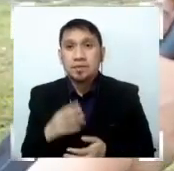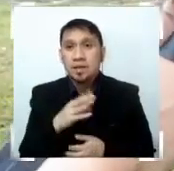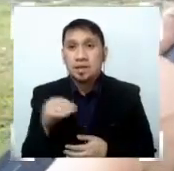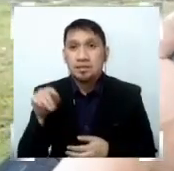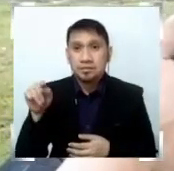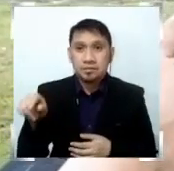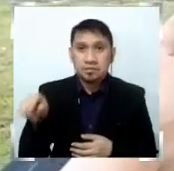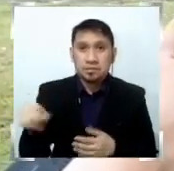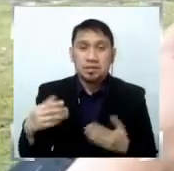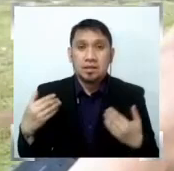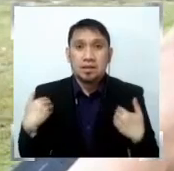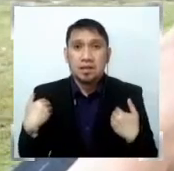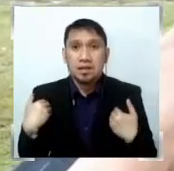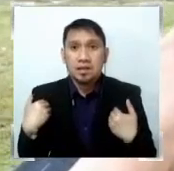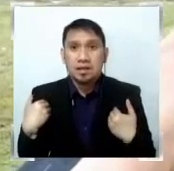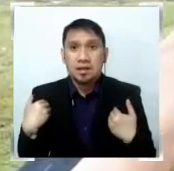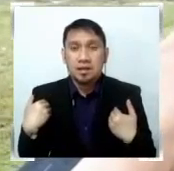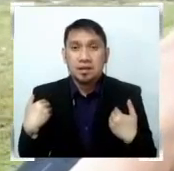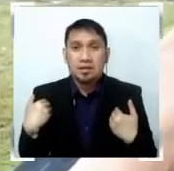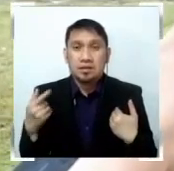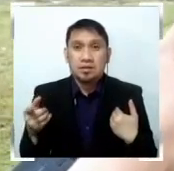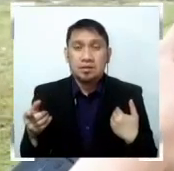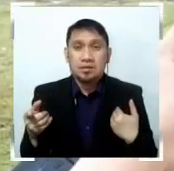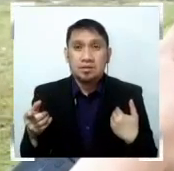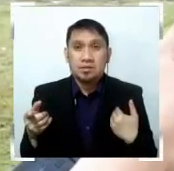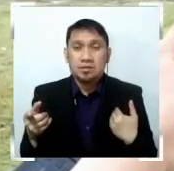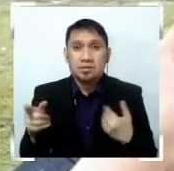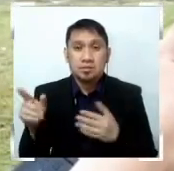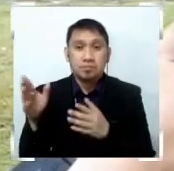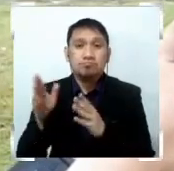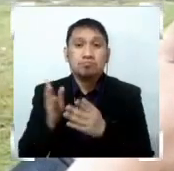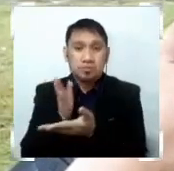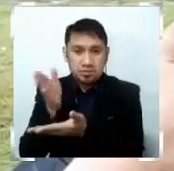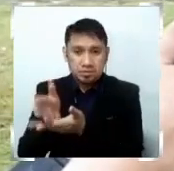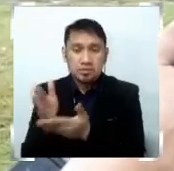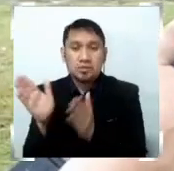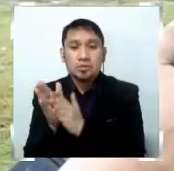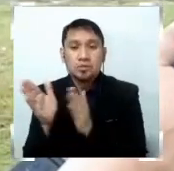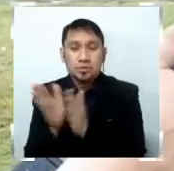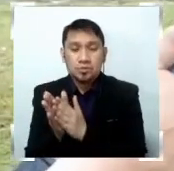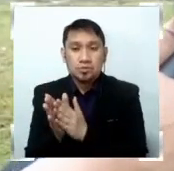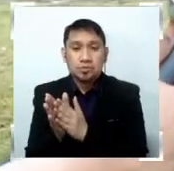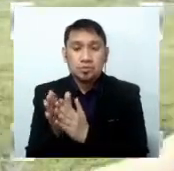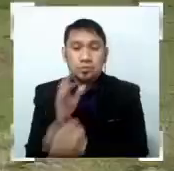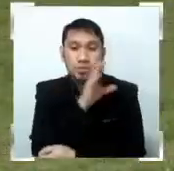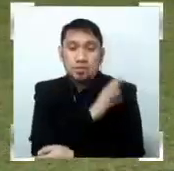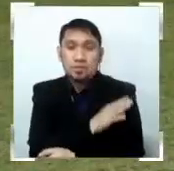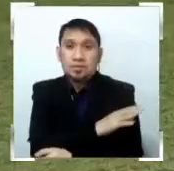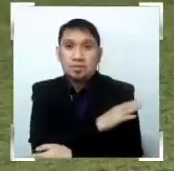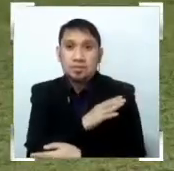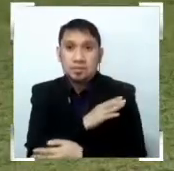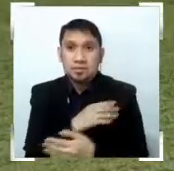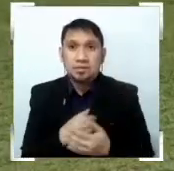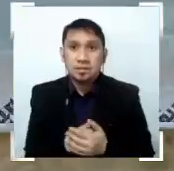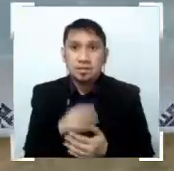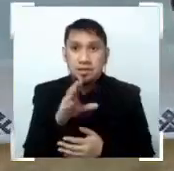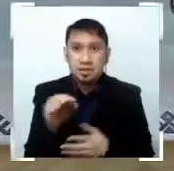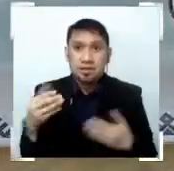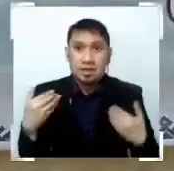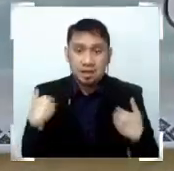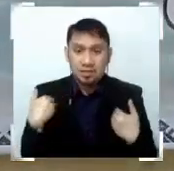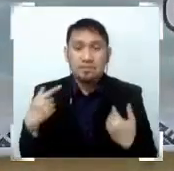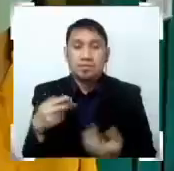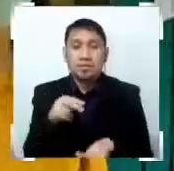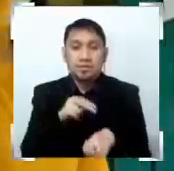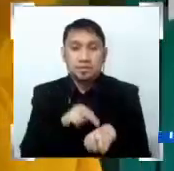ikuan ang anin diri among school clinic dayon. Di anak pod ang amo ang nurse. Pati sa Nelmida